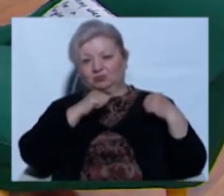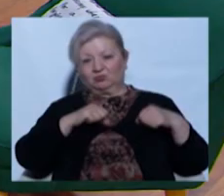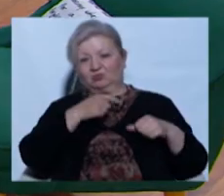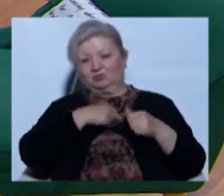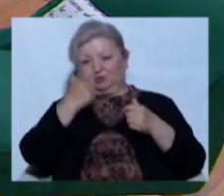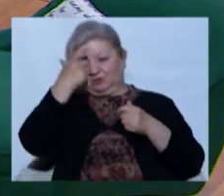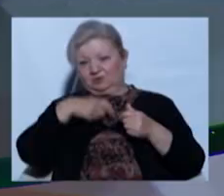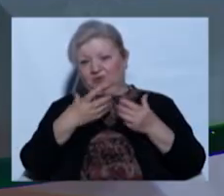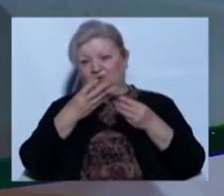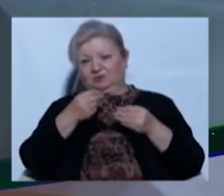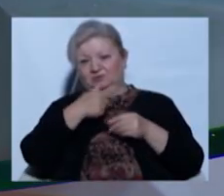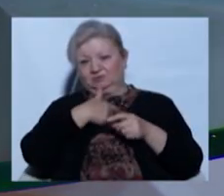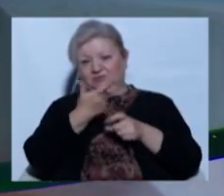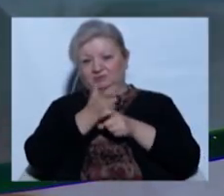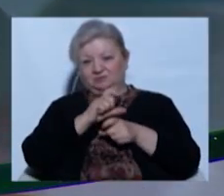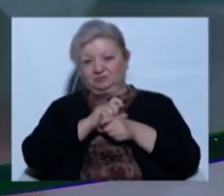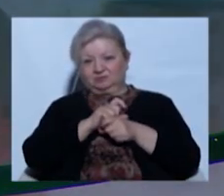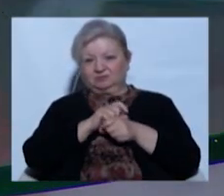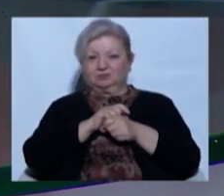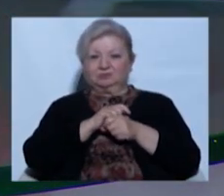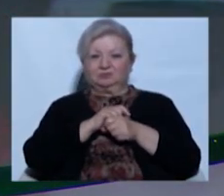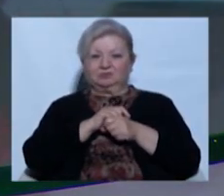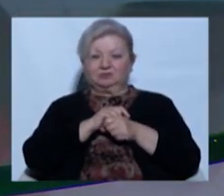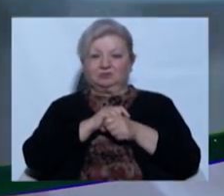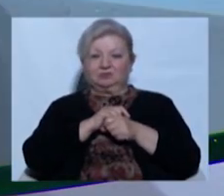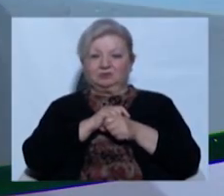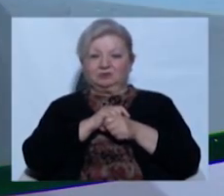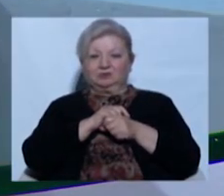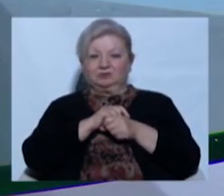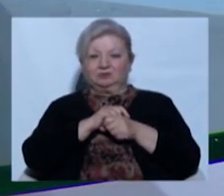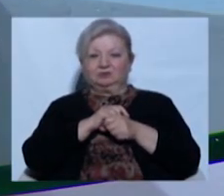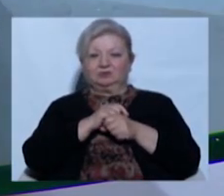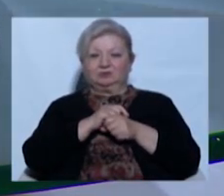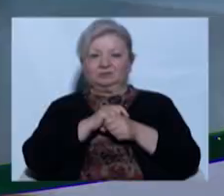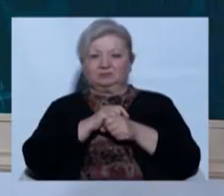გული. მერე თქვათ ვიღებ